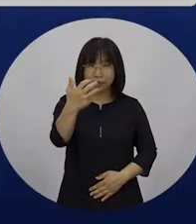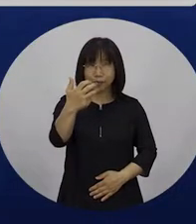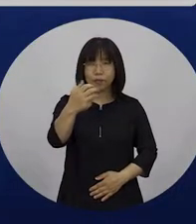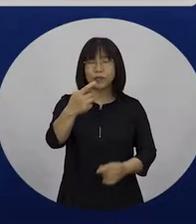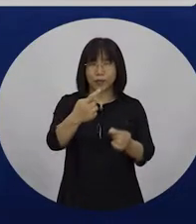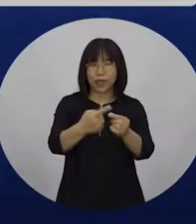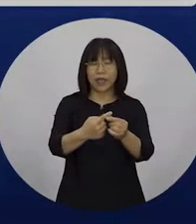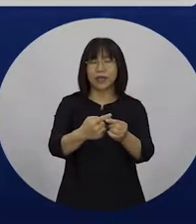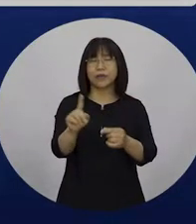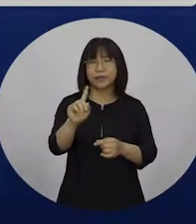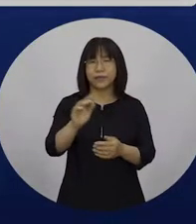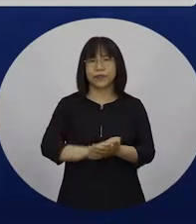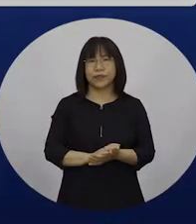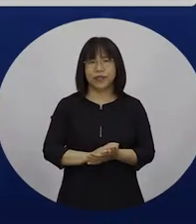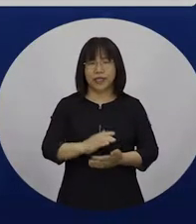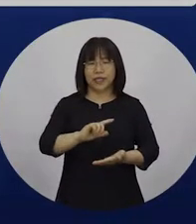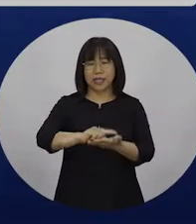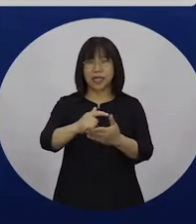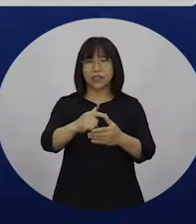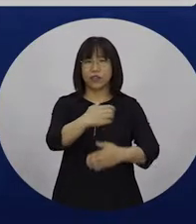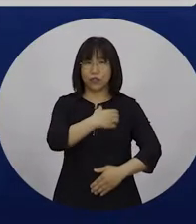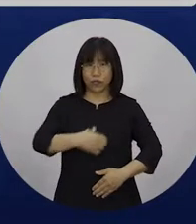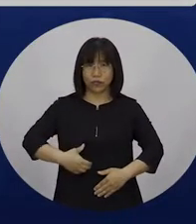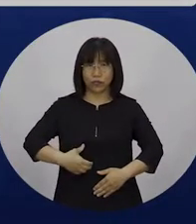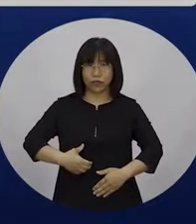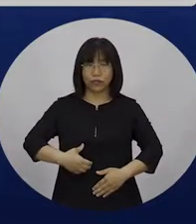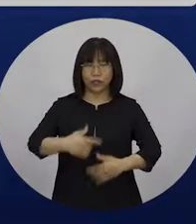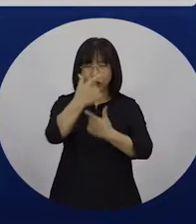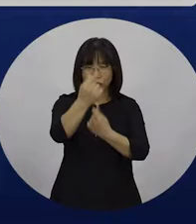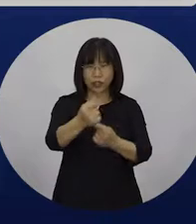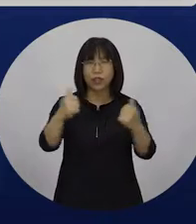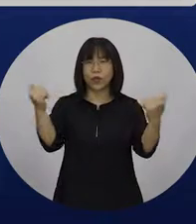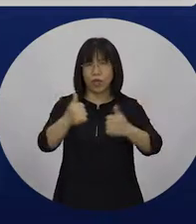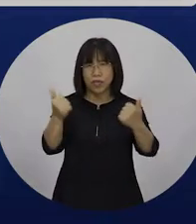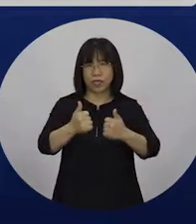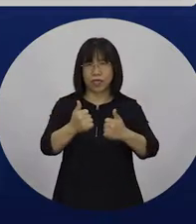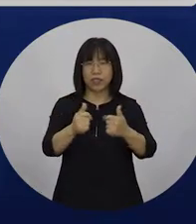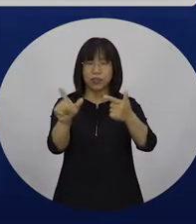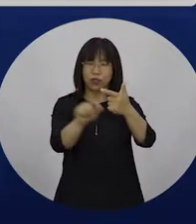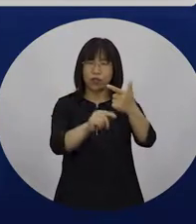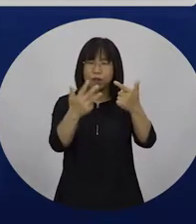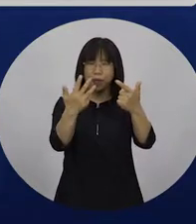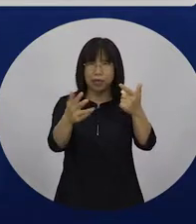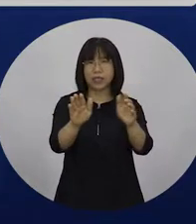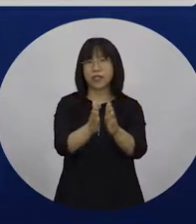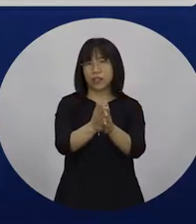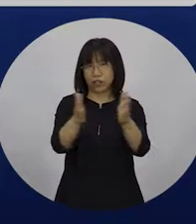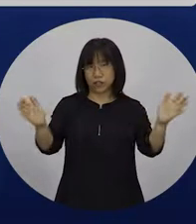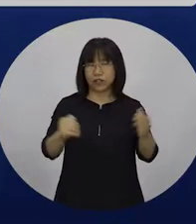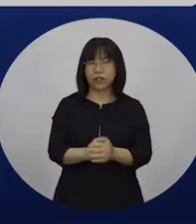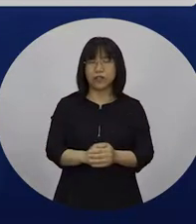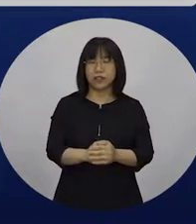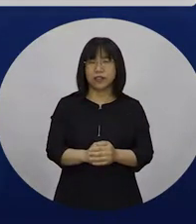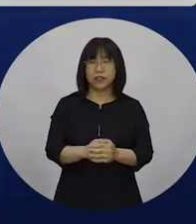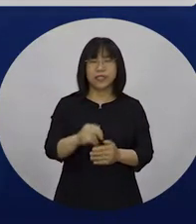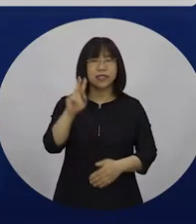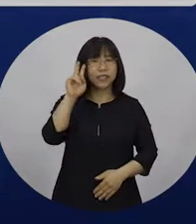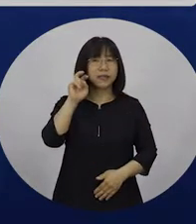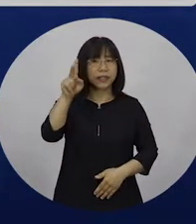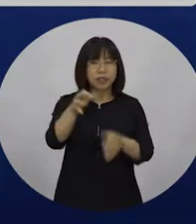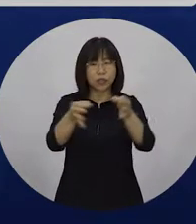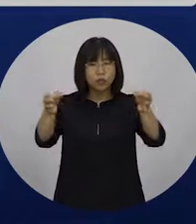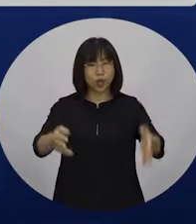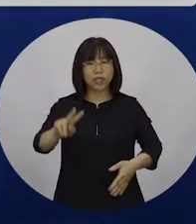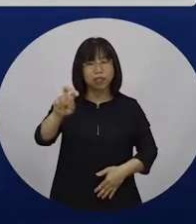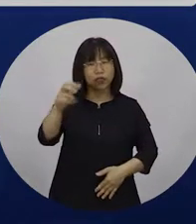제 280회 서울특별시 강서구 회 제 1차 정례회 가 지난 8일 개최했습니다 이번 정 내외는 오는